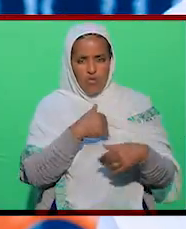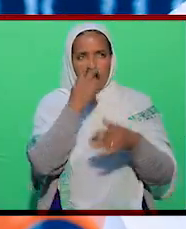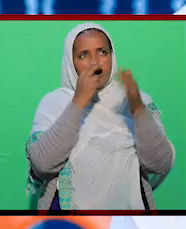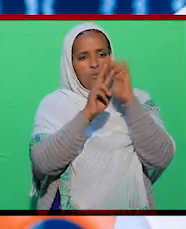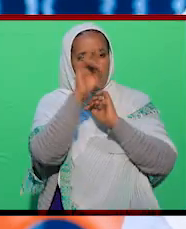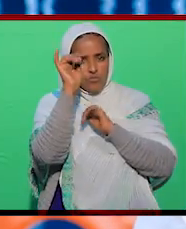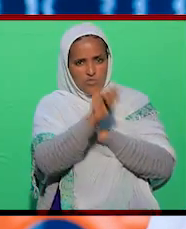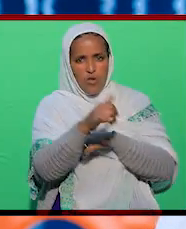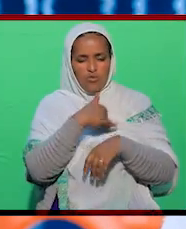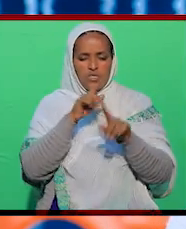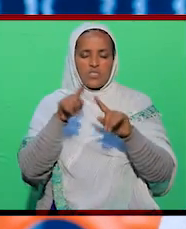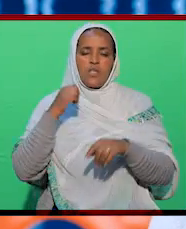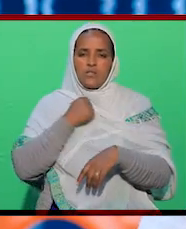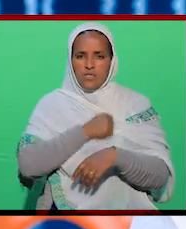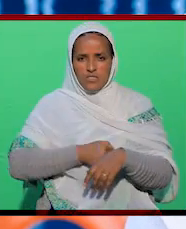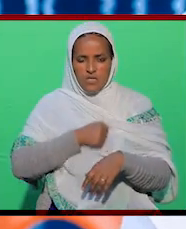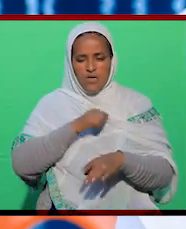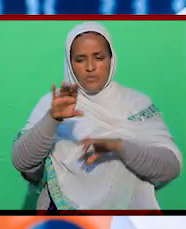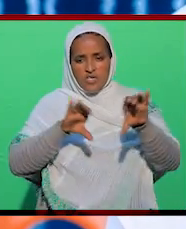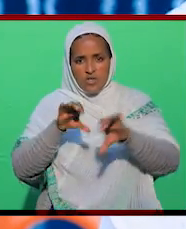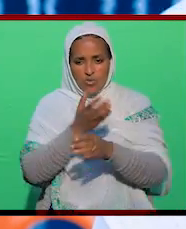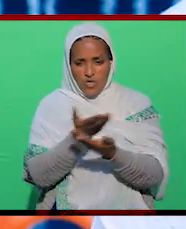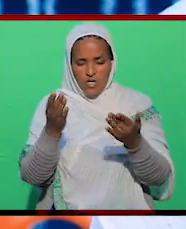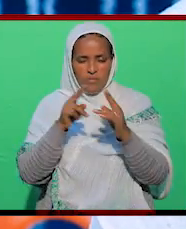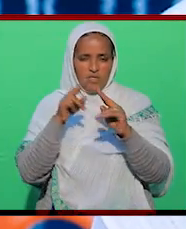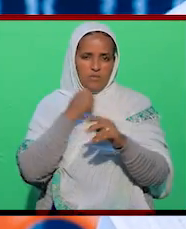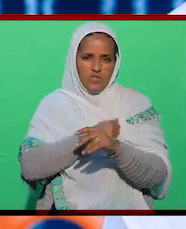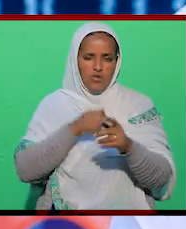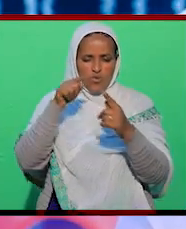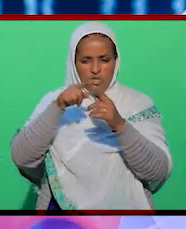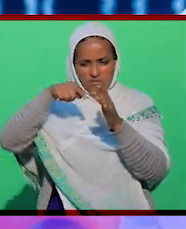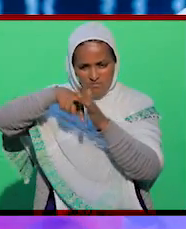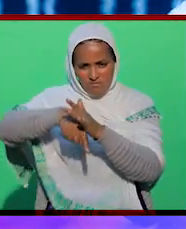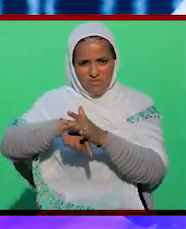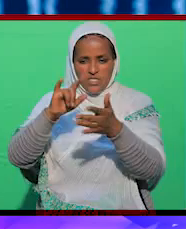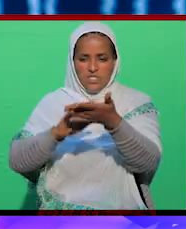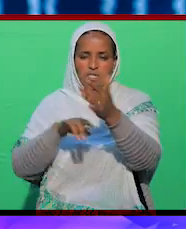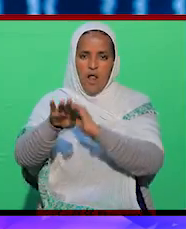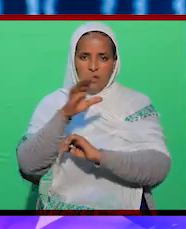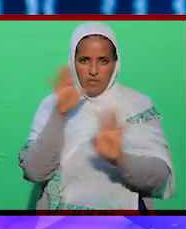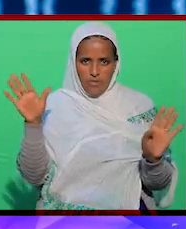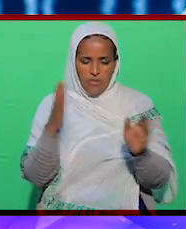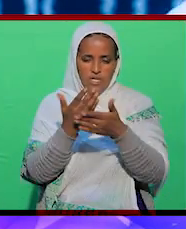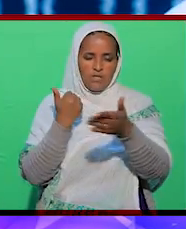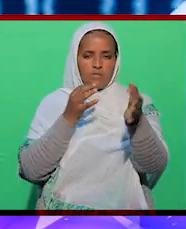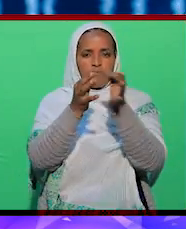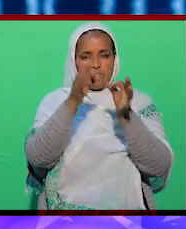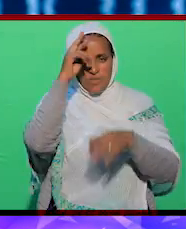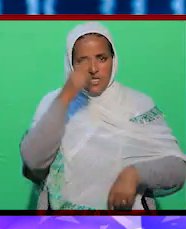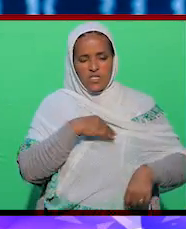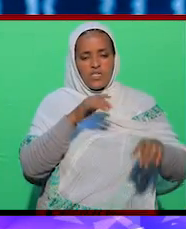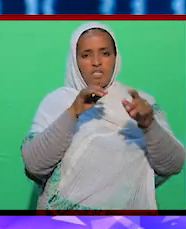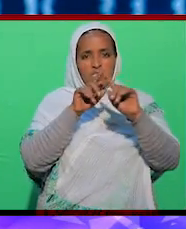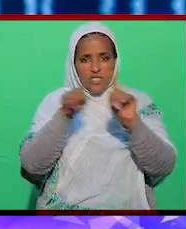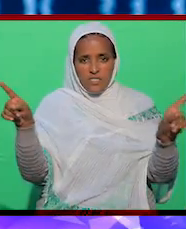ፈዋሾችም እዚያው ነው ያሉት፣ ነቢያቶቹም እዚያው ነው ያሉት። ግን ያሳዝናል የሚደረገው ነገር። እኔ እንደ ወደ ውስጥ ብዙ እንትን ዝርዝር ውስጥ አልገባም